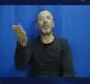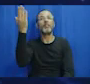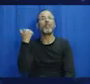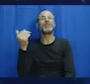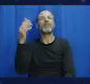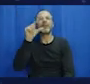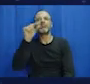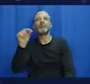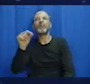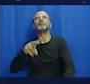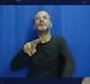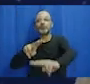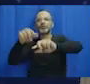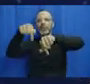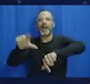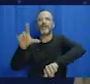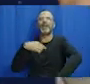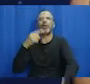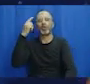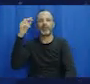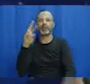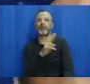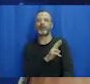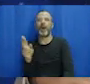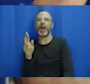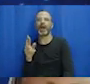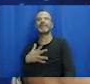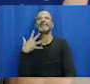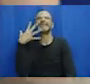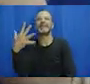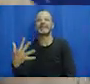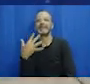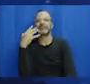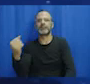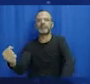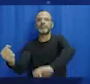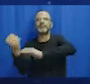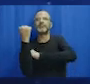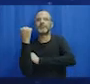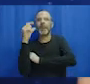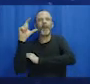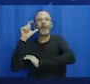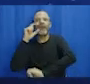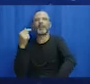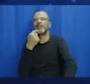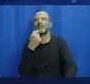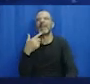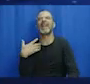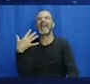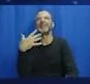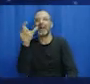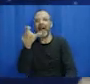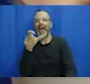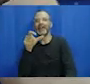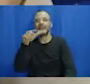والبند موجود ومشمول، ولكن برأيي هي فقط صيغة لإظهار وفرض عضلاته للسيد بن غفير عشان يقول للناس اللي بصوتوا